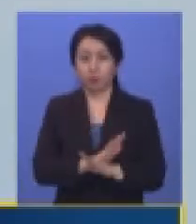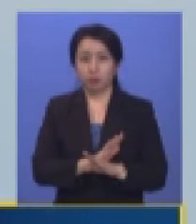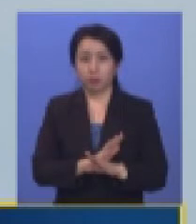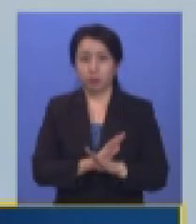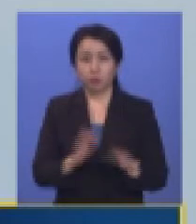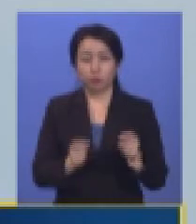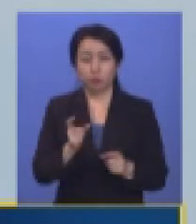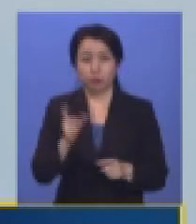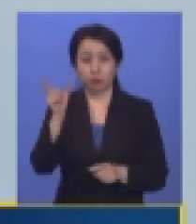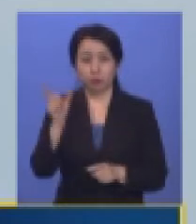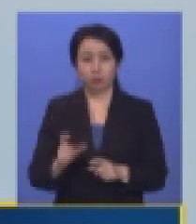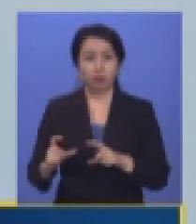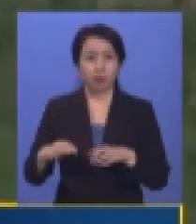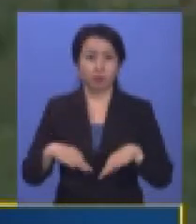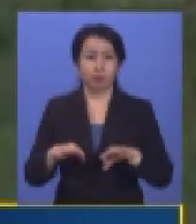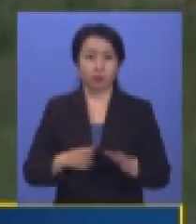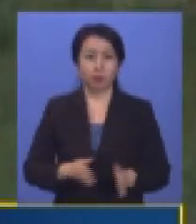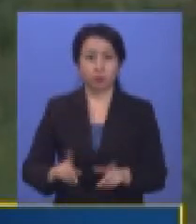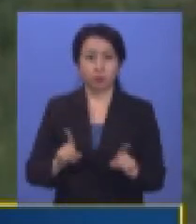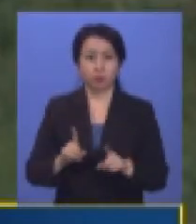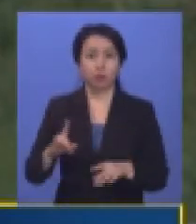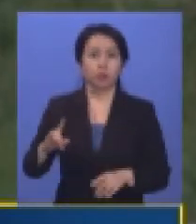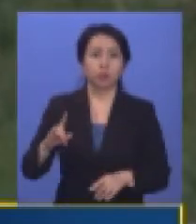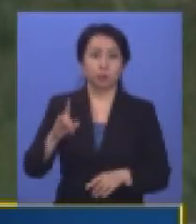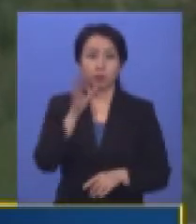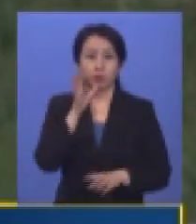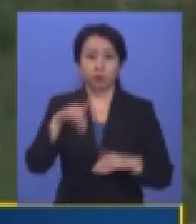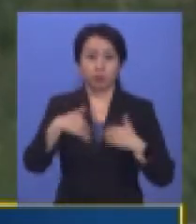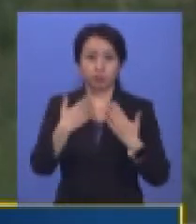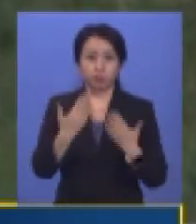В управлении пассажирского транспорта и автомобильных дорог подчеркнули, что